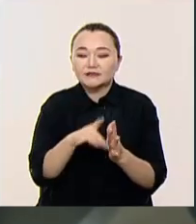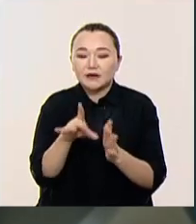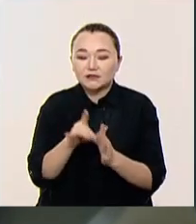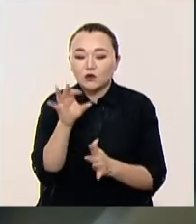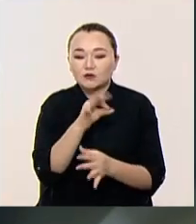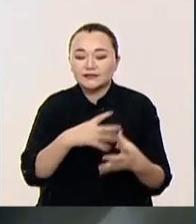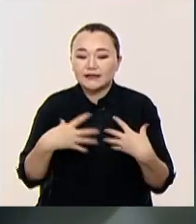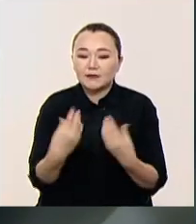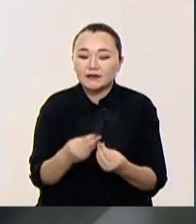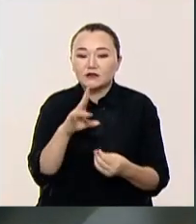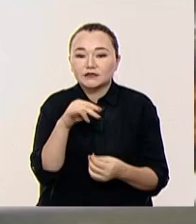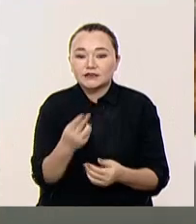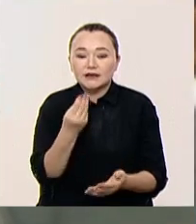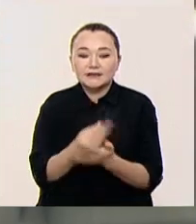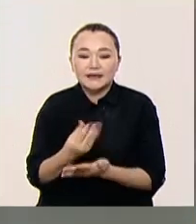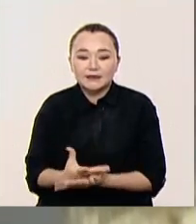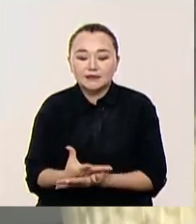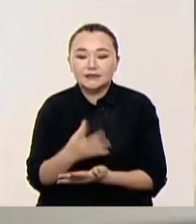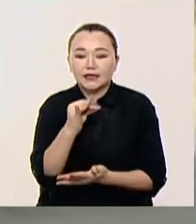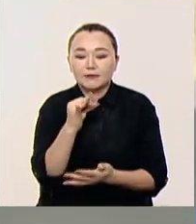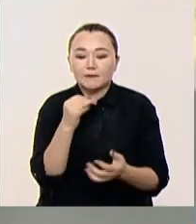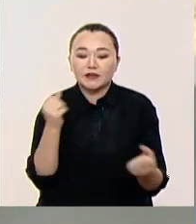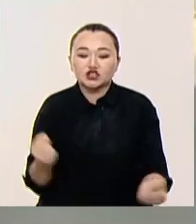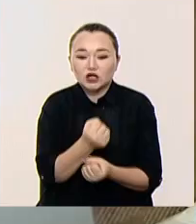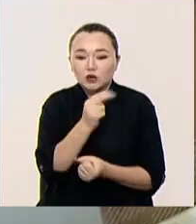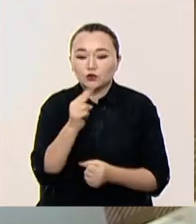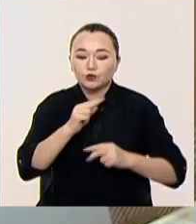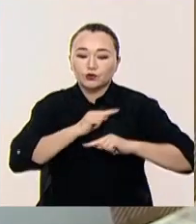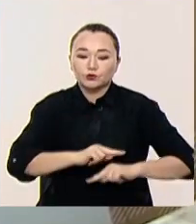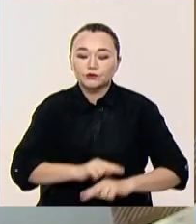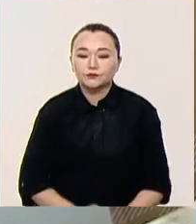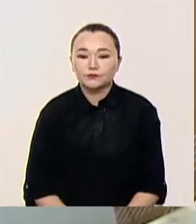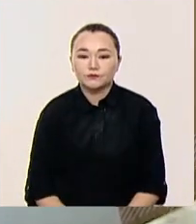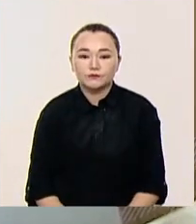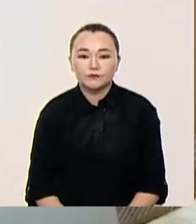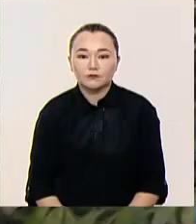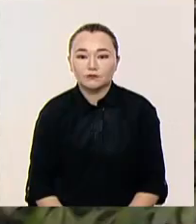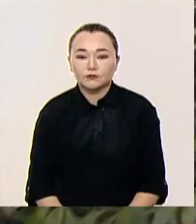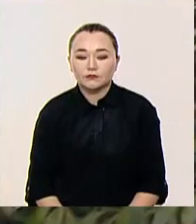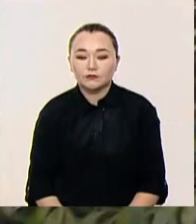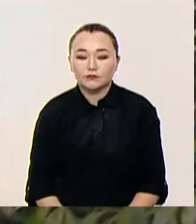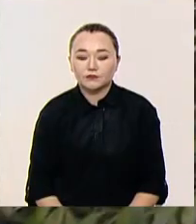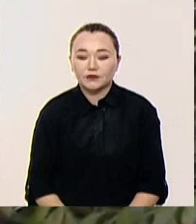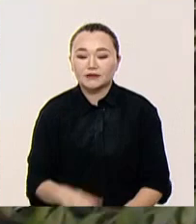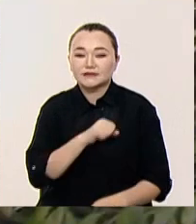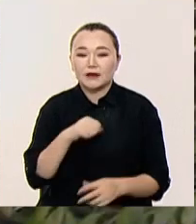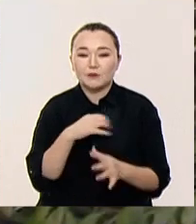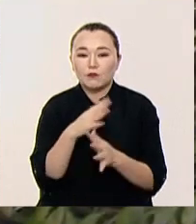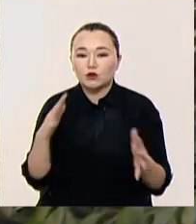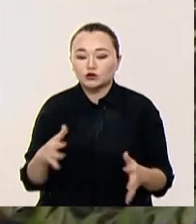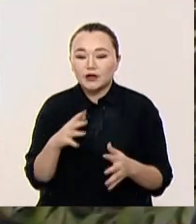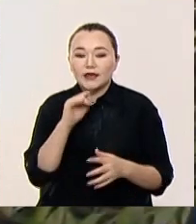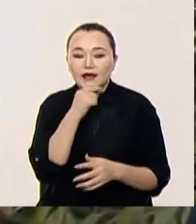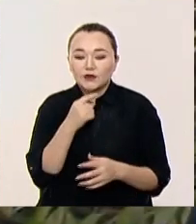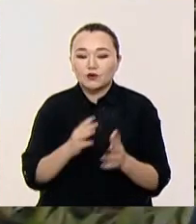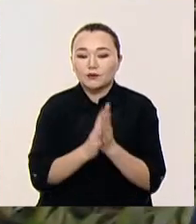о семейных и национальных ценностях и поддержала тех кто трудится самый большой двигатель